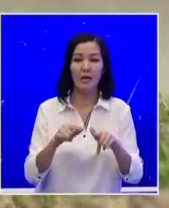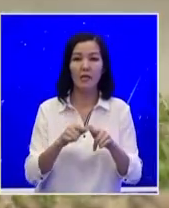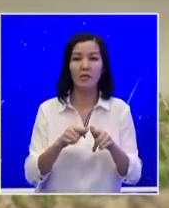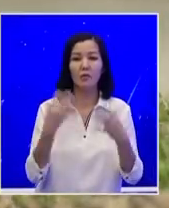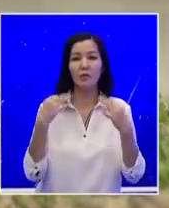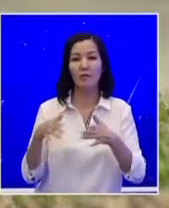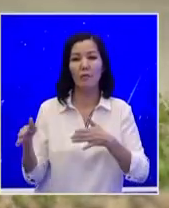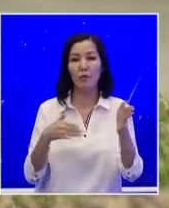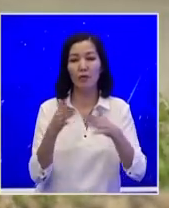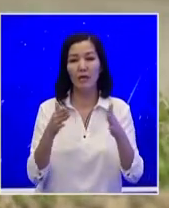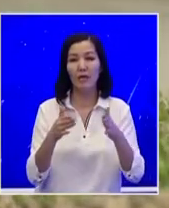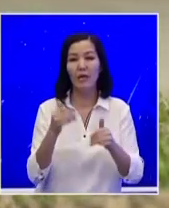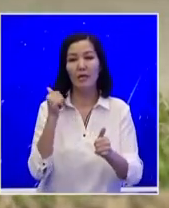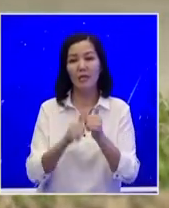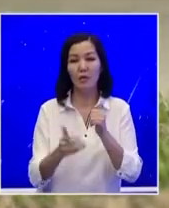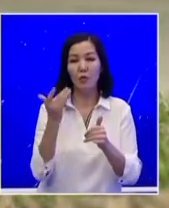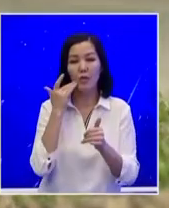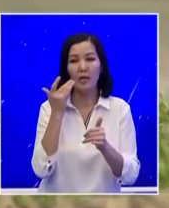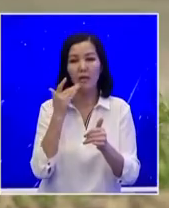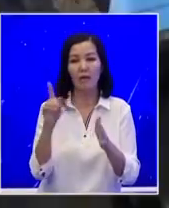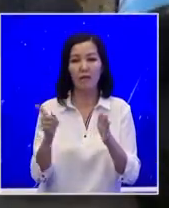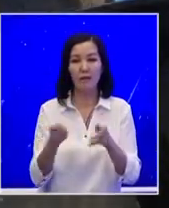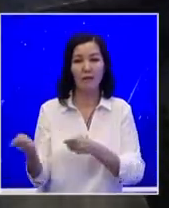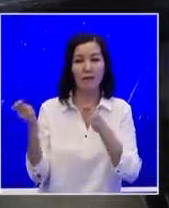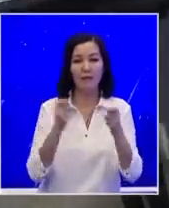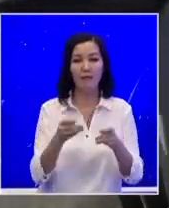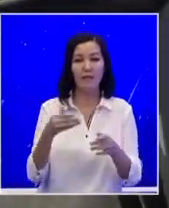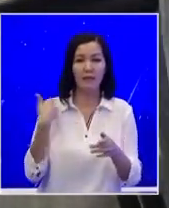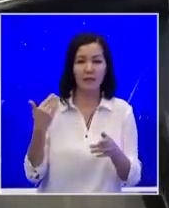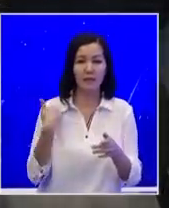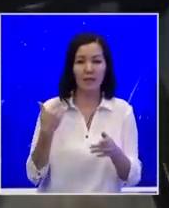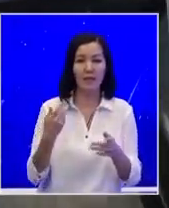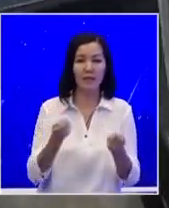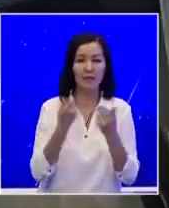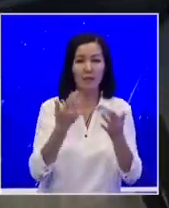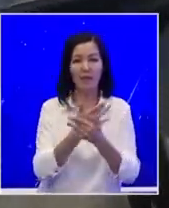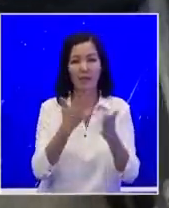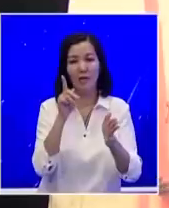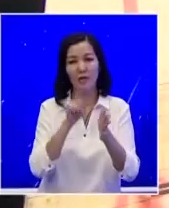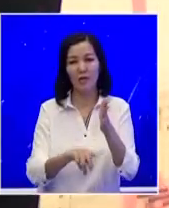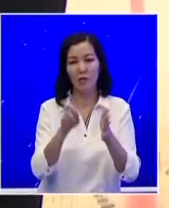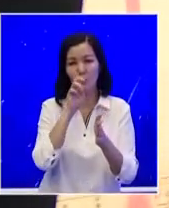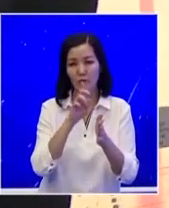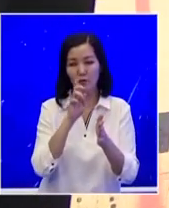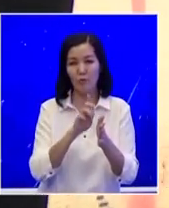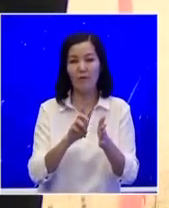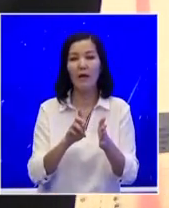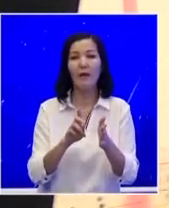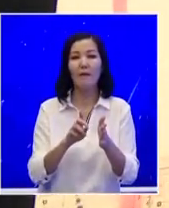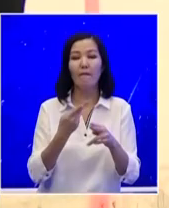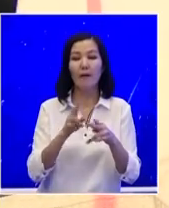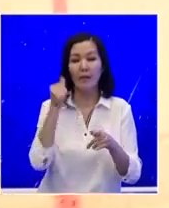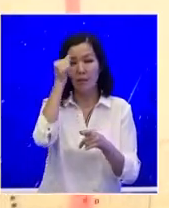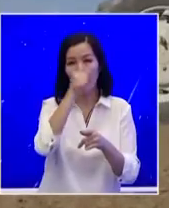зеленые коридоры. На регулярной основке идет доставка техники, семян, гербицидов и удешевленного дистоплива. Напомним, в этом